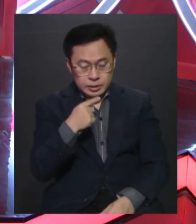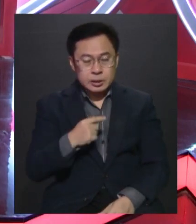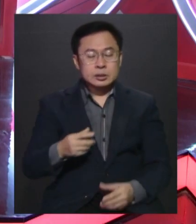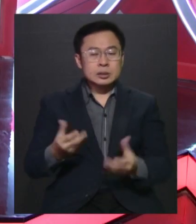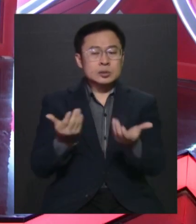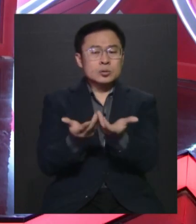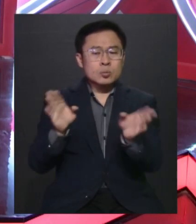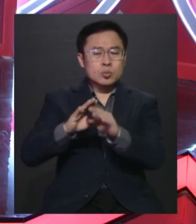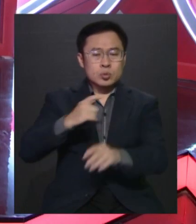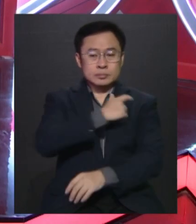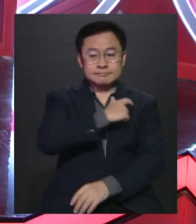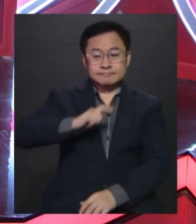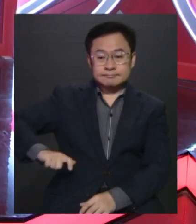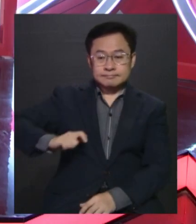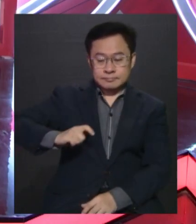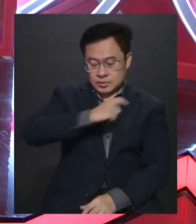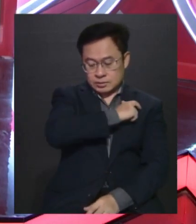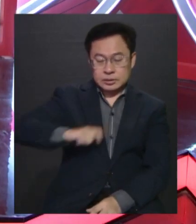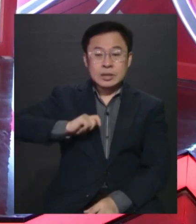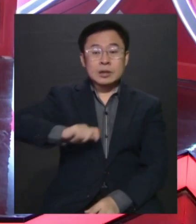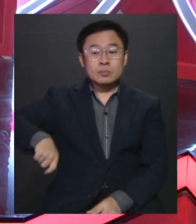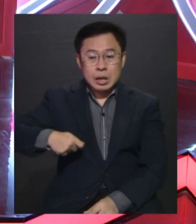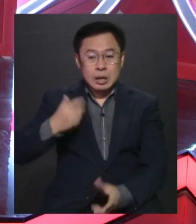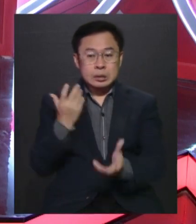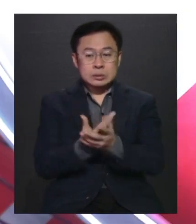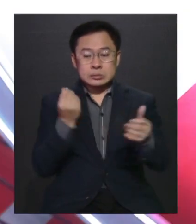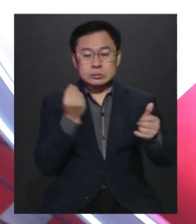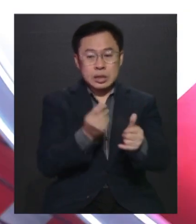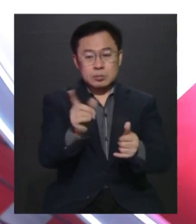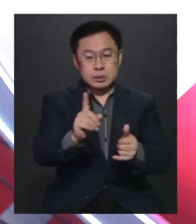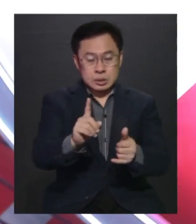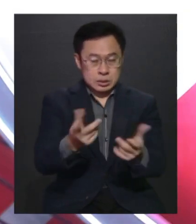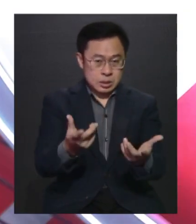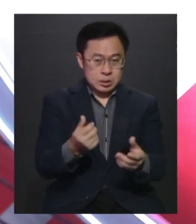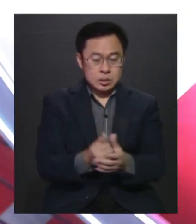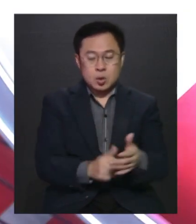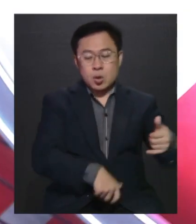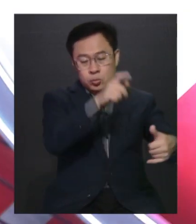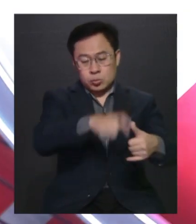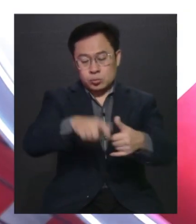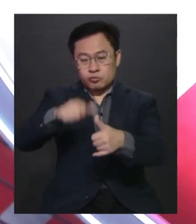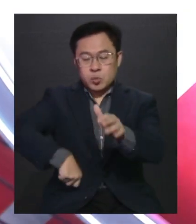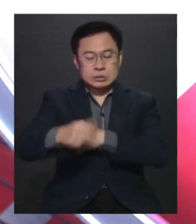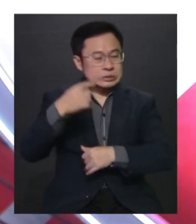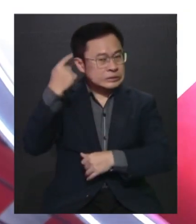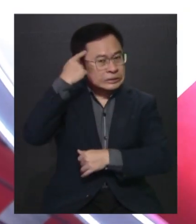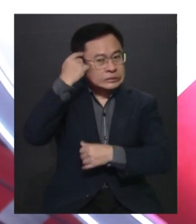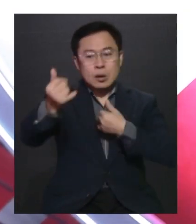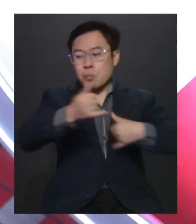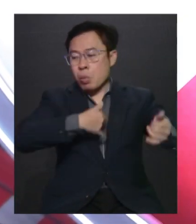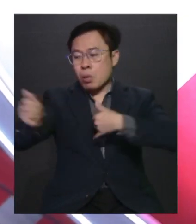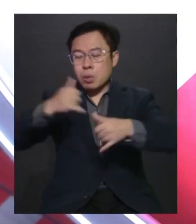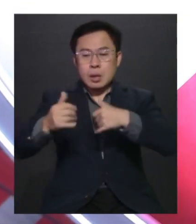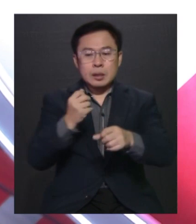อยู่กันต้องรอติดตามครับเพราะว่าตอนนี้แฟนเทโรก็ต้องเชียร์ทีมแบบลุ้นเนี่ยว่านักบอลจะอยู่กันครบหรือเปล่านะฮะเพราะว่า แฟนก็งง มัน